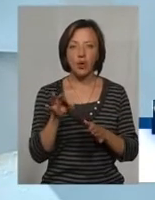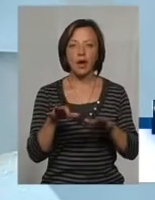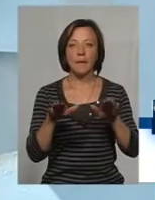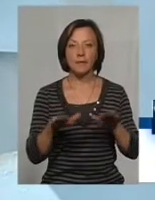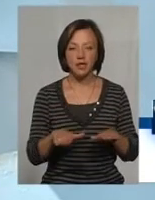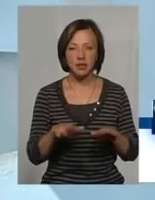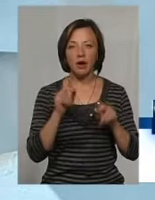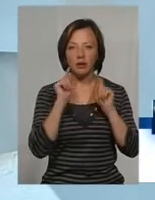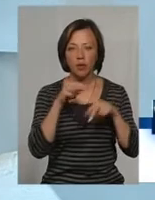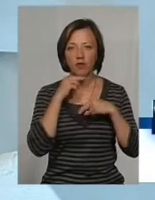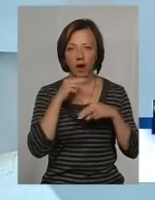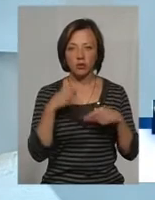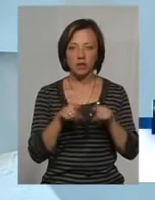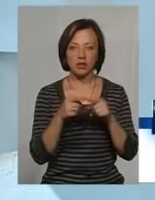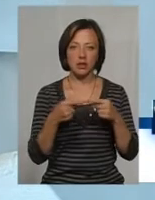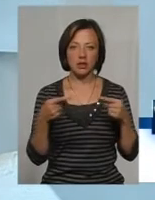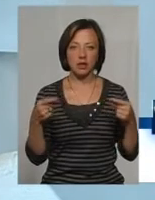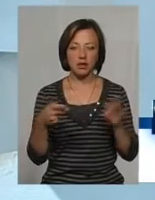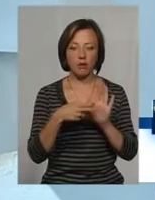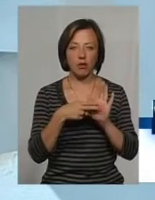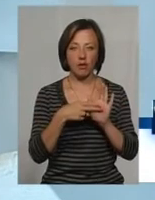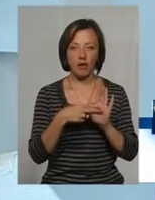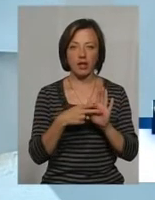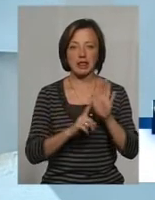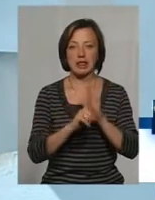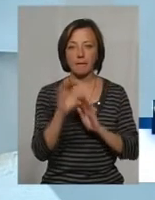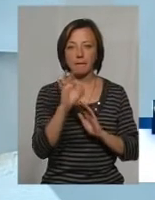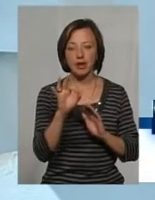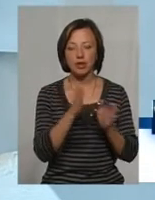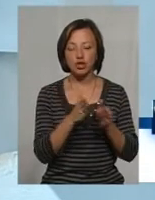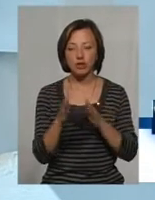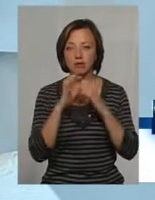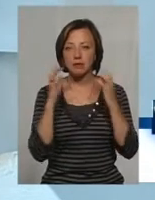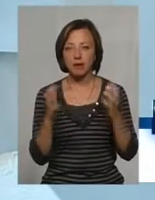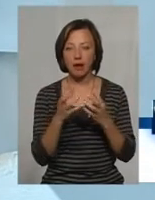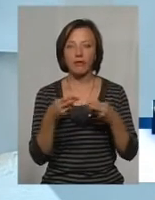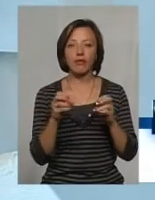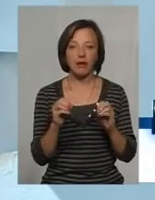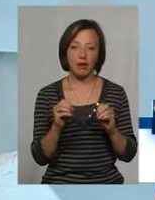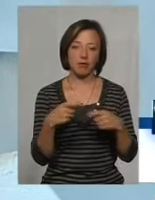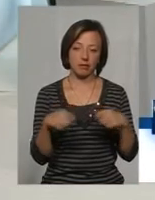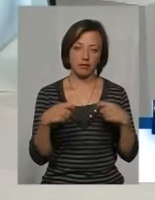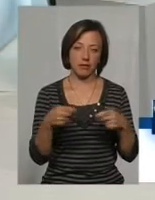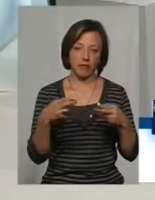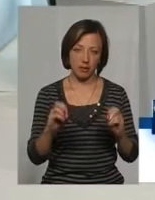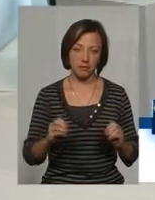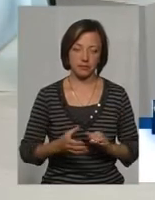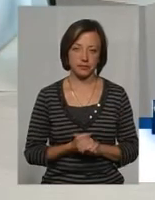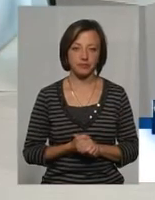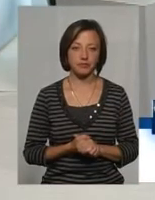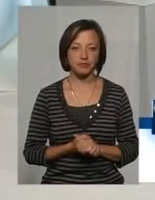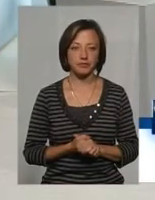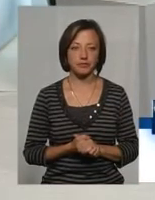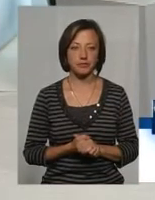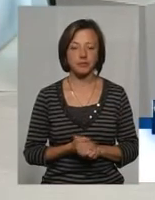звертати увагу на такі речі, як маркування, температурні режими, умови зберігання та реалізації харчових продуктів. Дякую. А